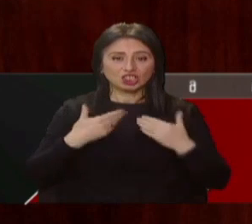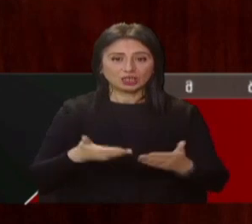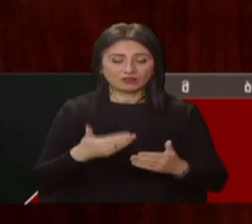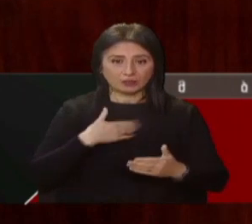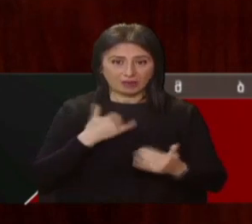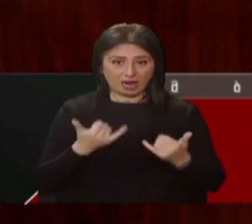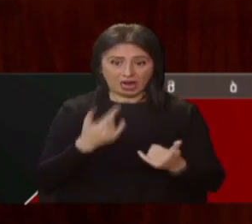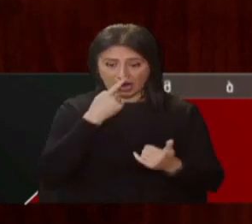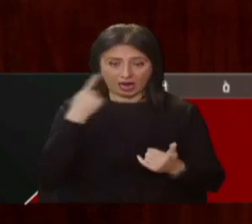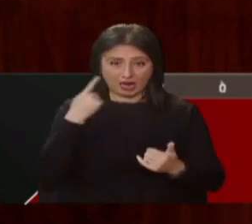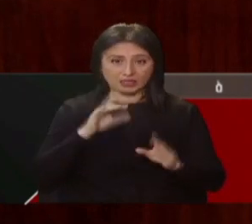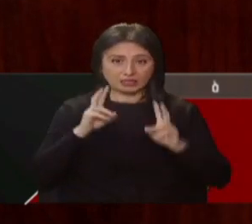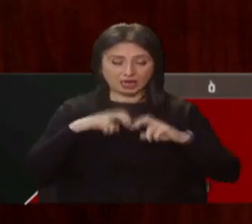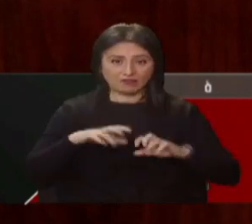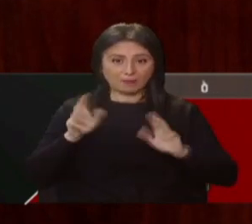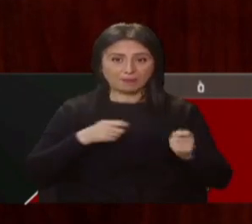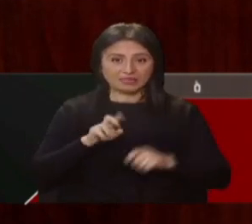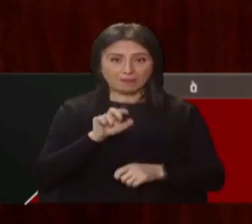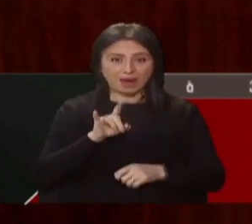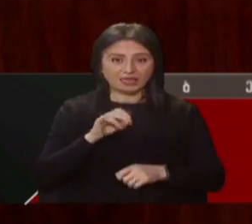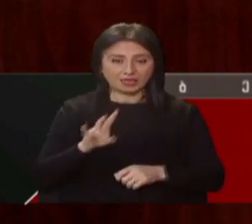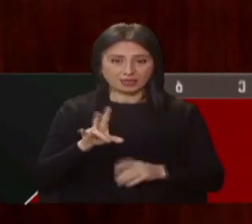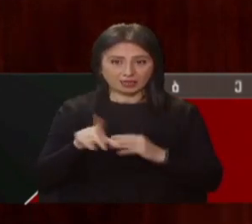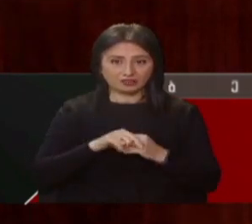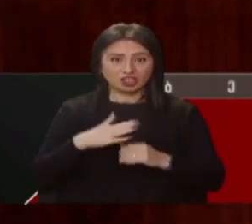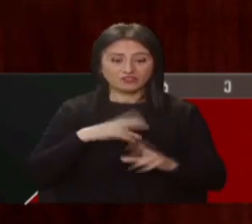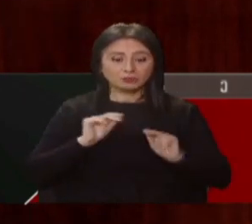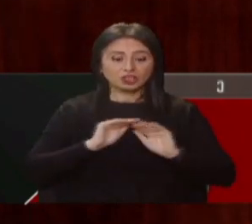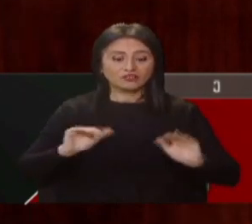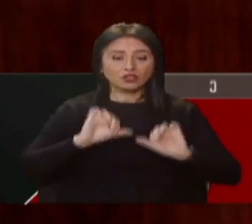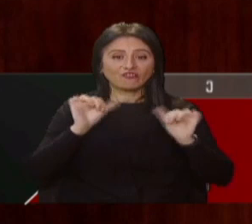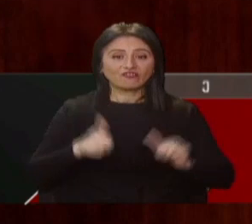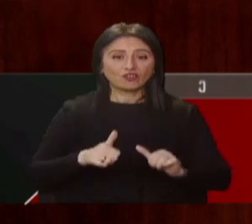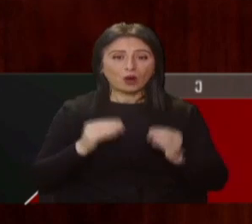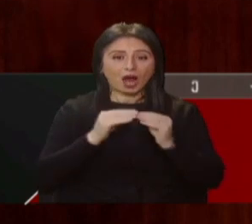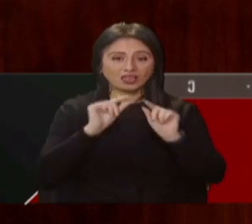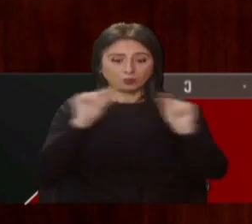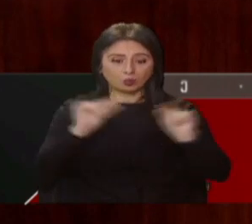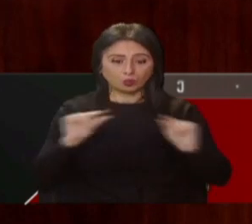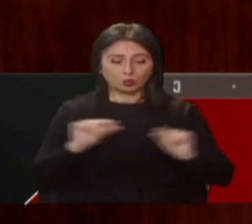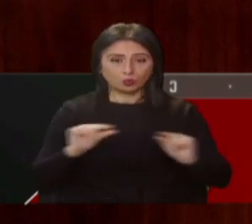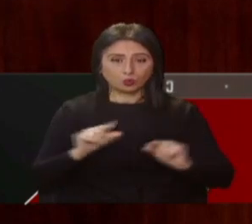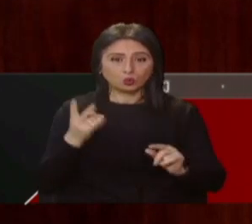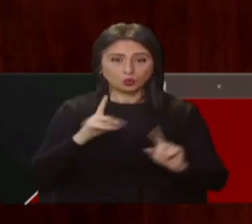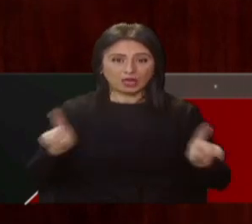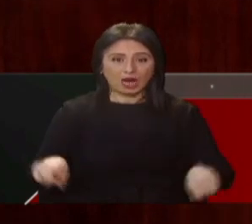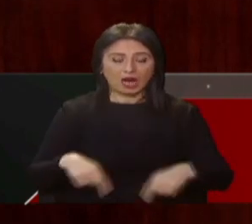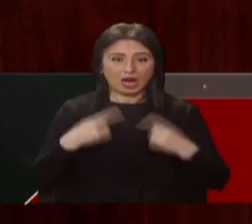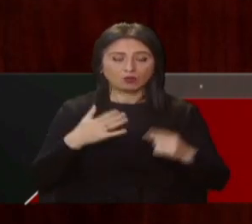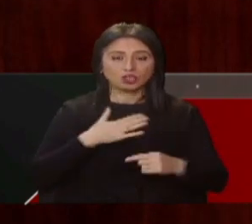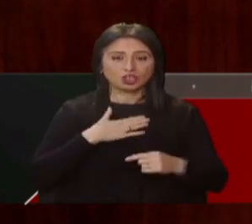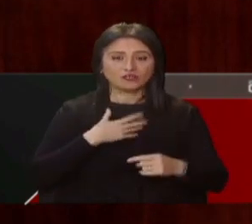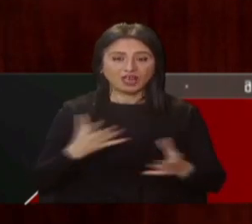მე ახლახანს განვიხილე პრეზიდენტ ბაიდენთან. ჩვენი მშვიდობის ფორმულა 10 პუნქტიანია, რომელიც უნდა განხორციელდეს